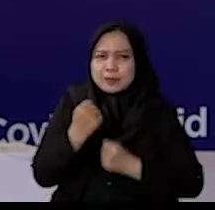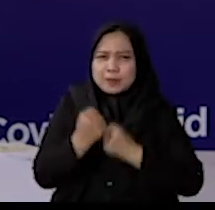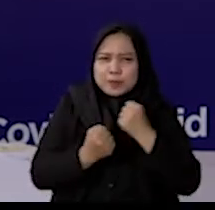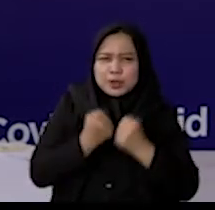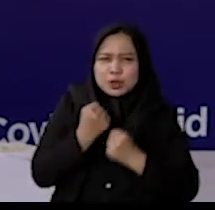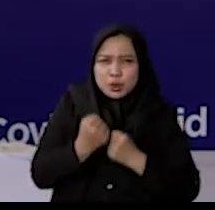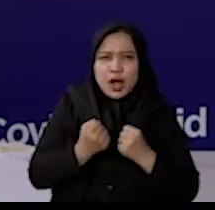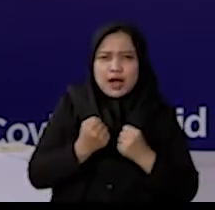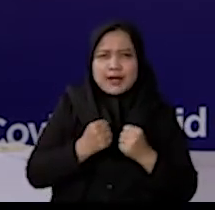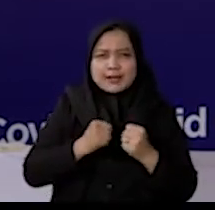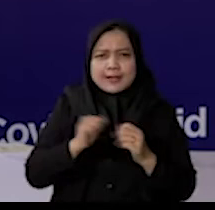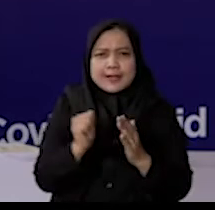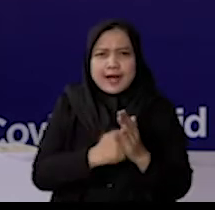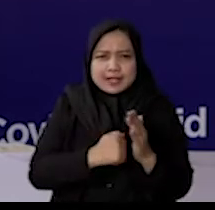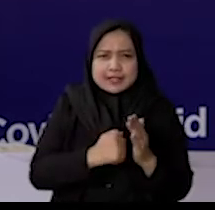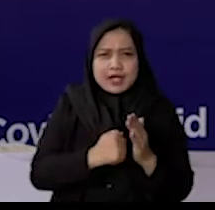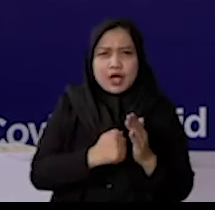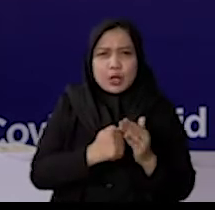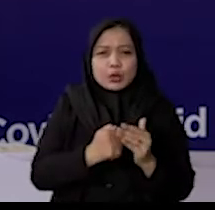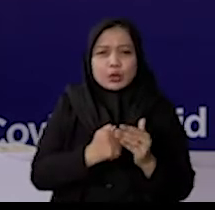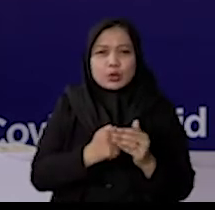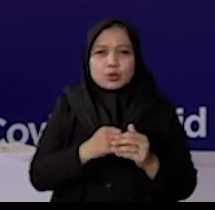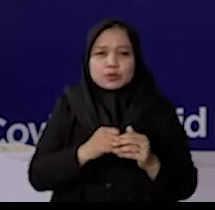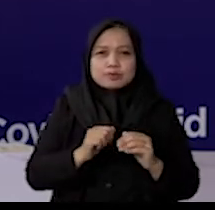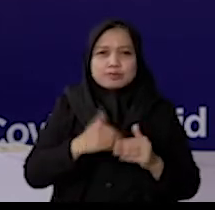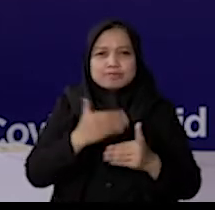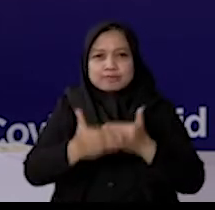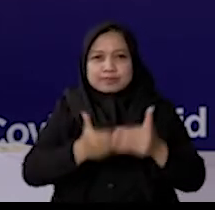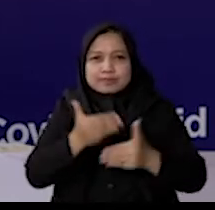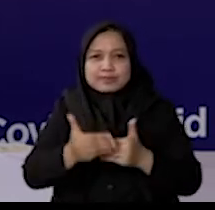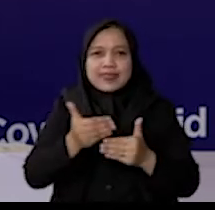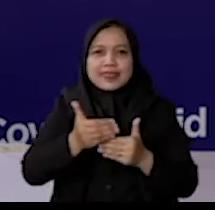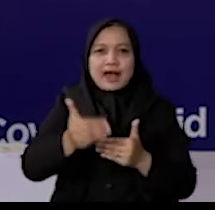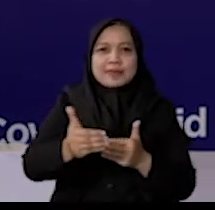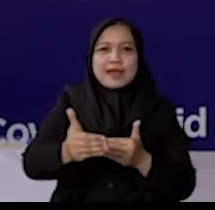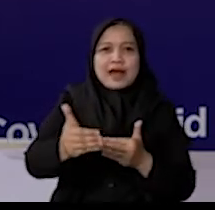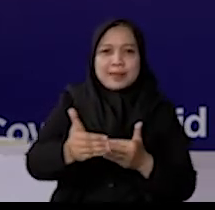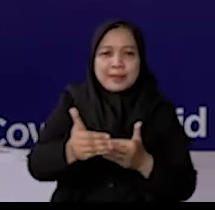keras dalam menyelesaikan berbagai tahapan pengembangan vaksin.